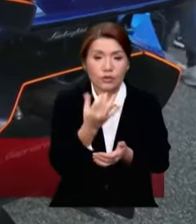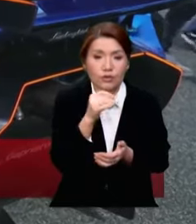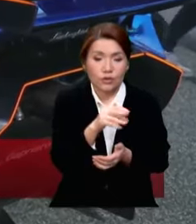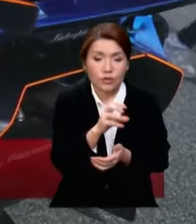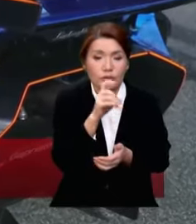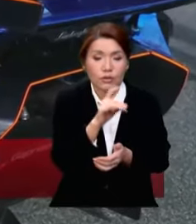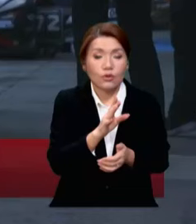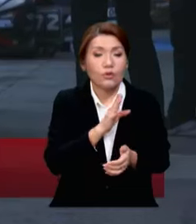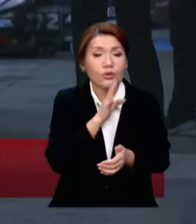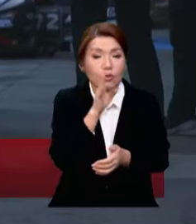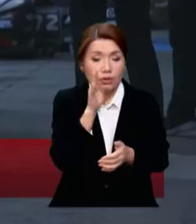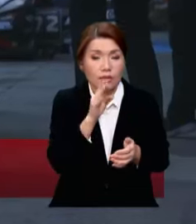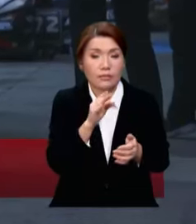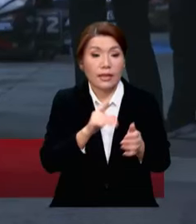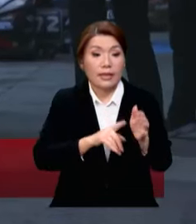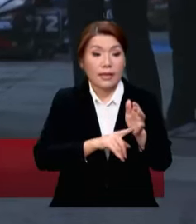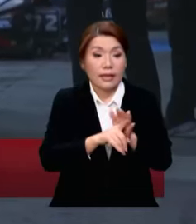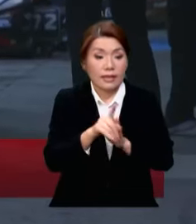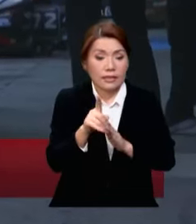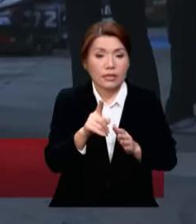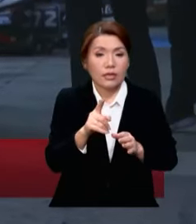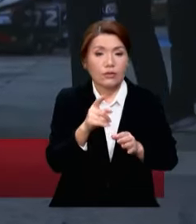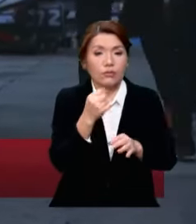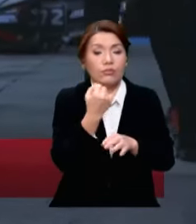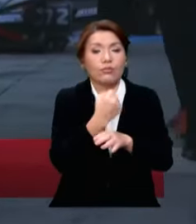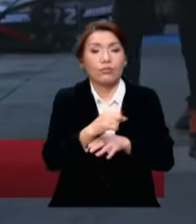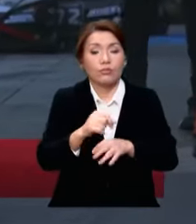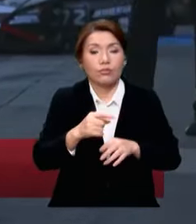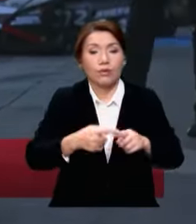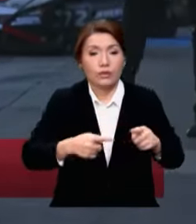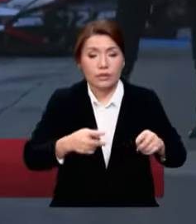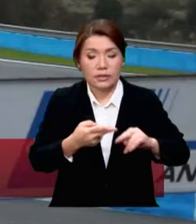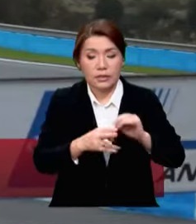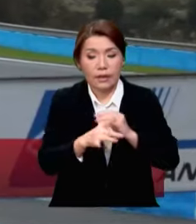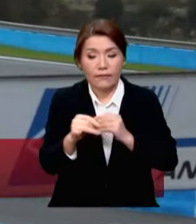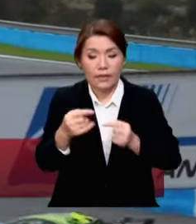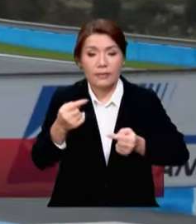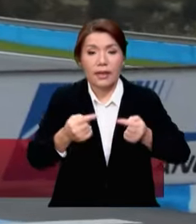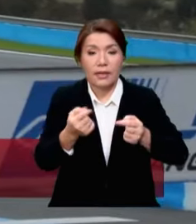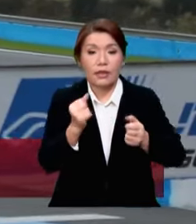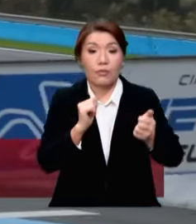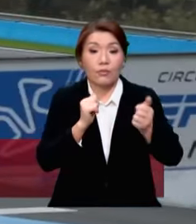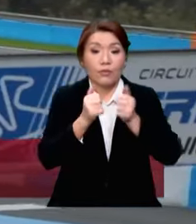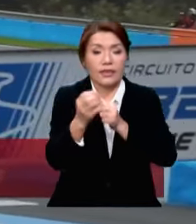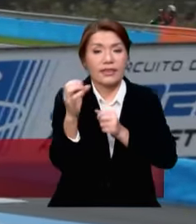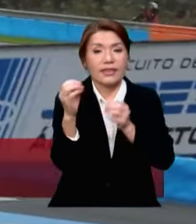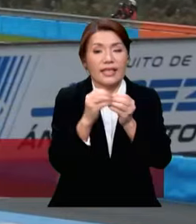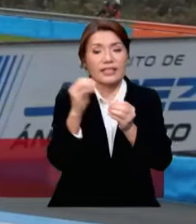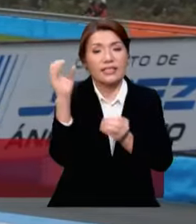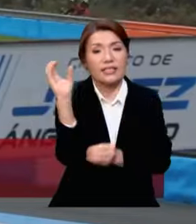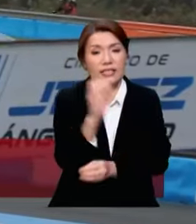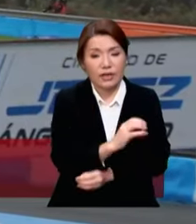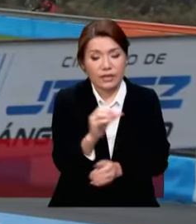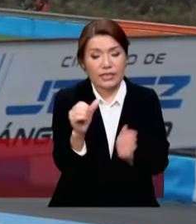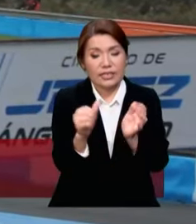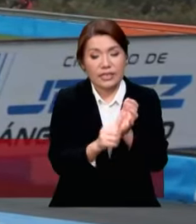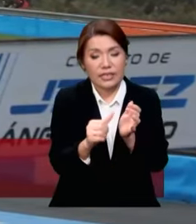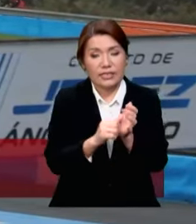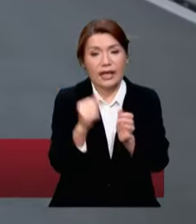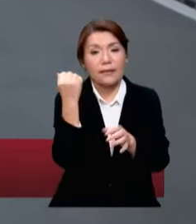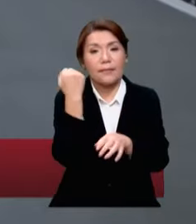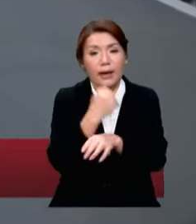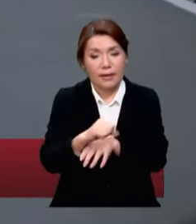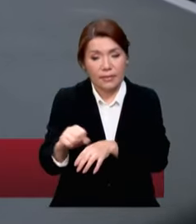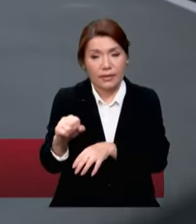Абхазава в утреннем заезде уверенно завоевал полпозицию, опередив соперника на 10 секунд. Это 6-я подряд победа